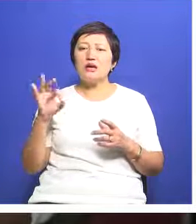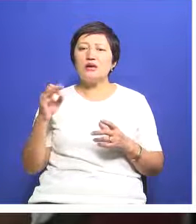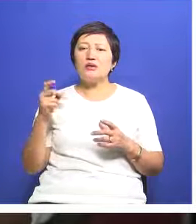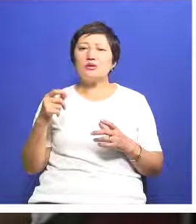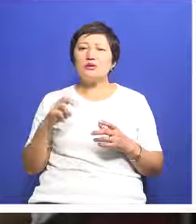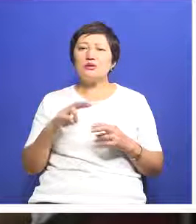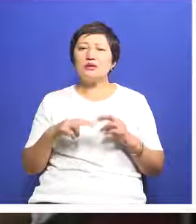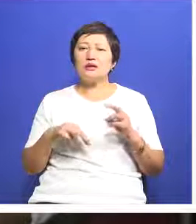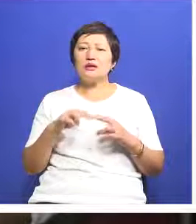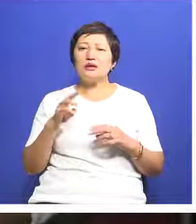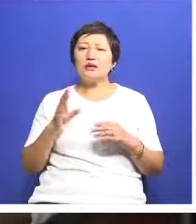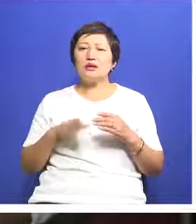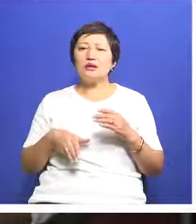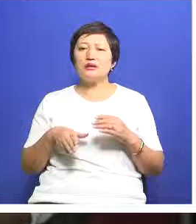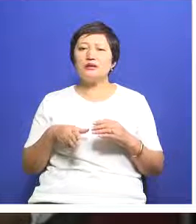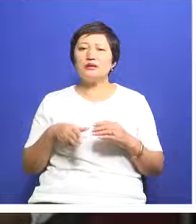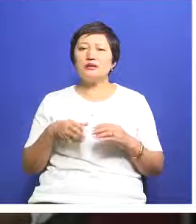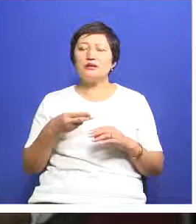құрылысы аяқталды.